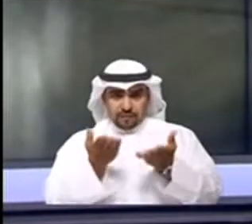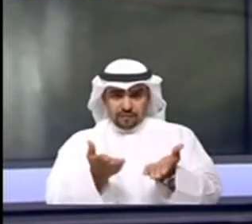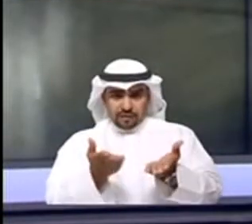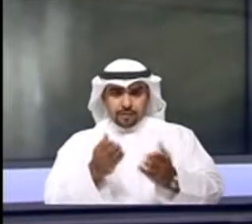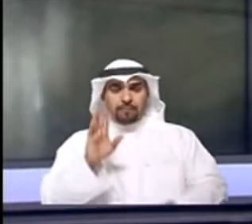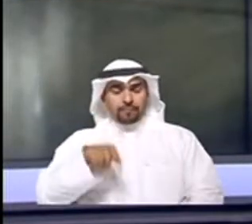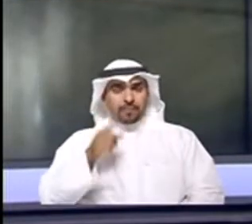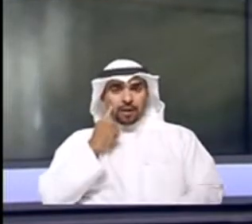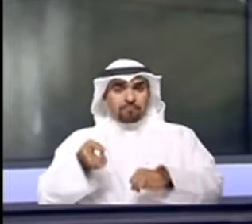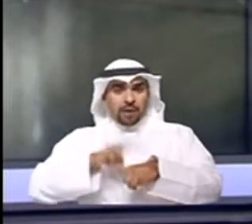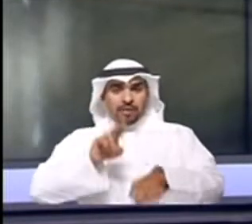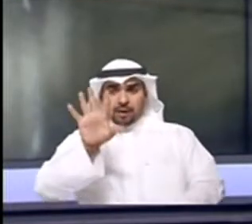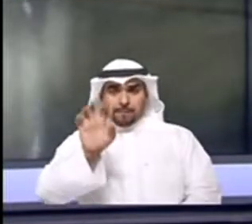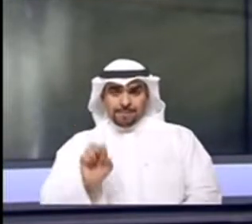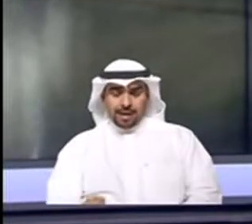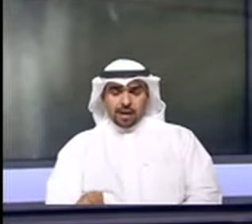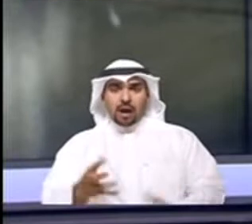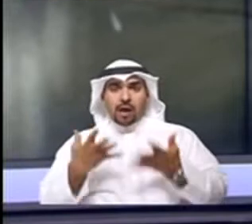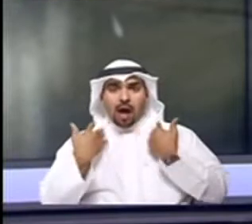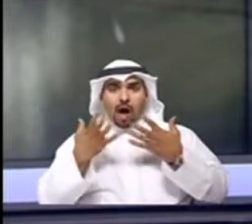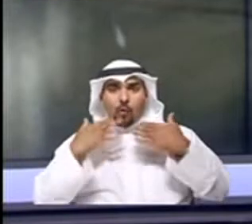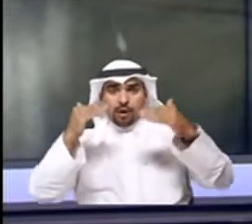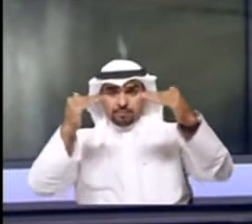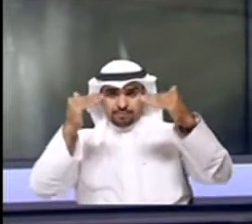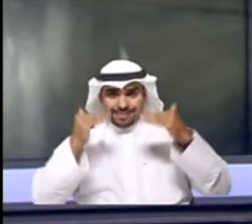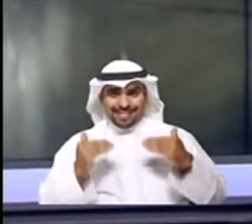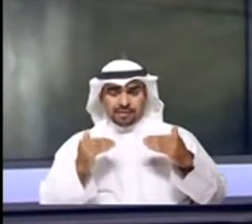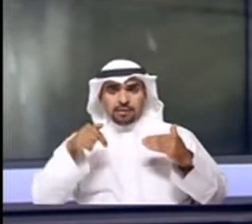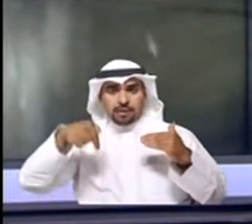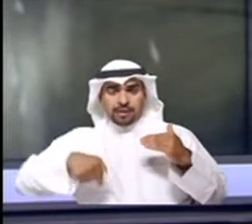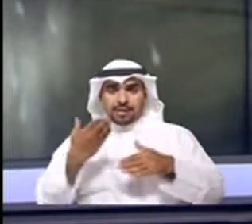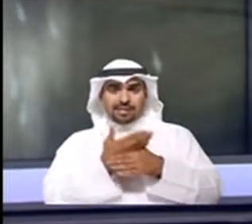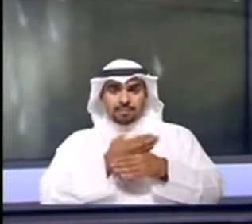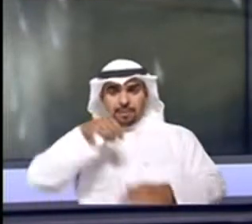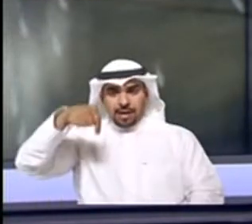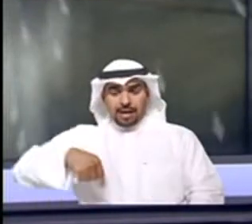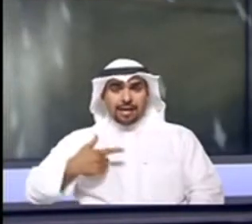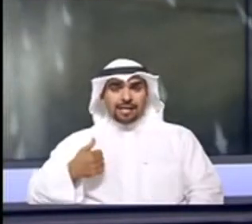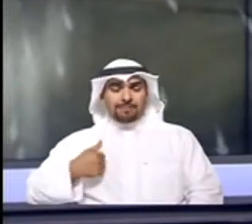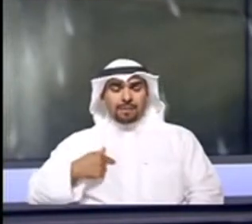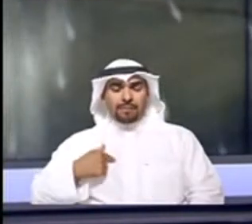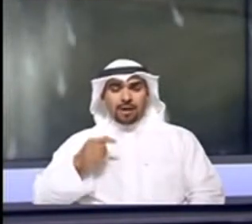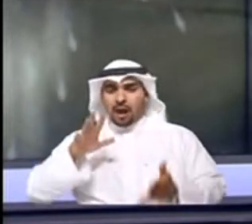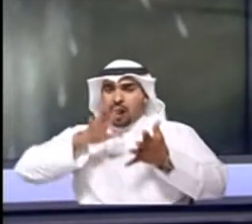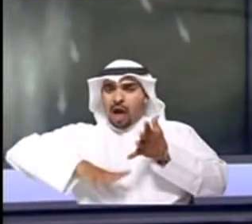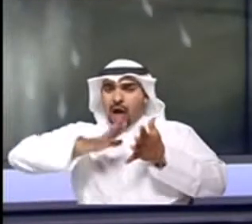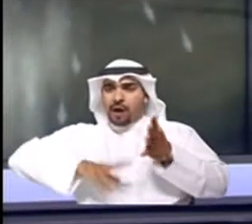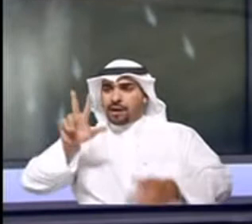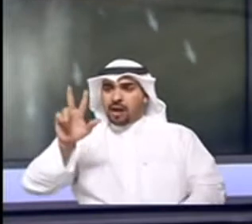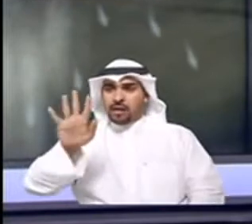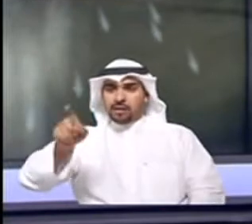يسبب الغبار اللي يكون عن الرياح الهابطه، ومع الفتره هذه خاصه احنا فتره سباق السرايات او نهايه فتره سباق السرايات اللي بعدها راح تكون